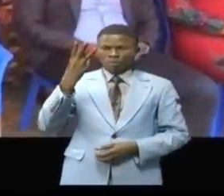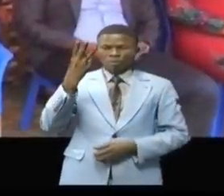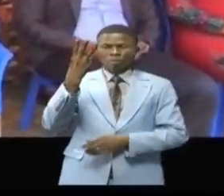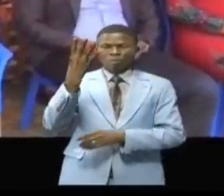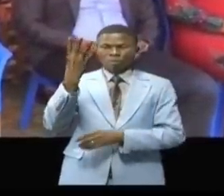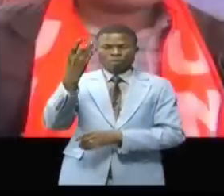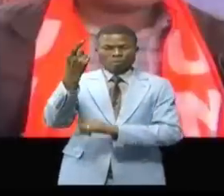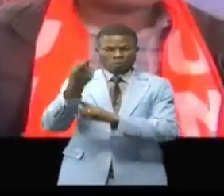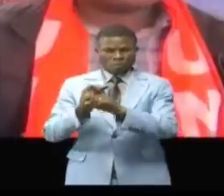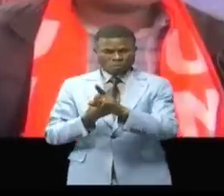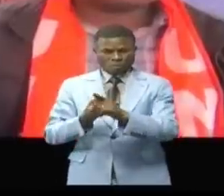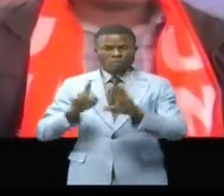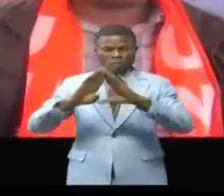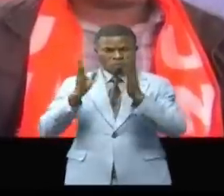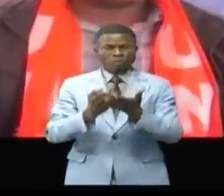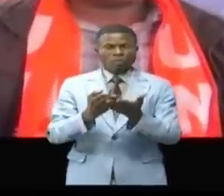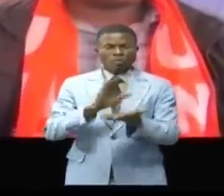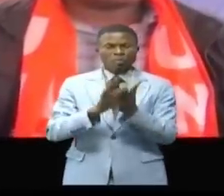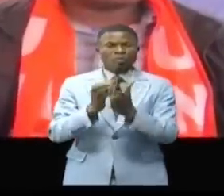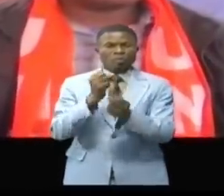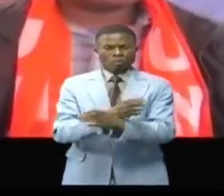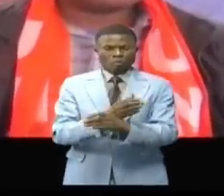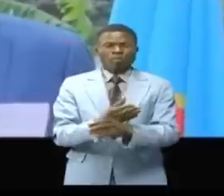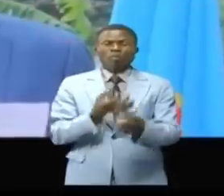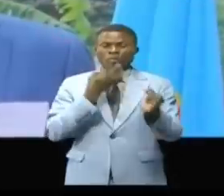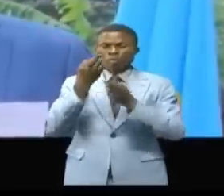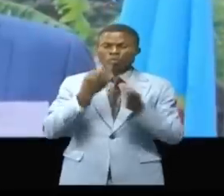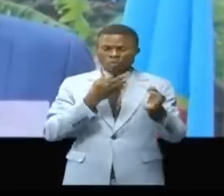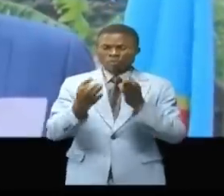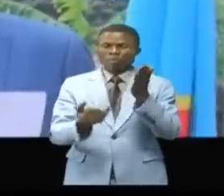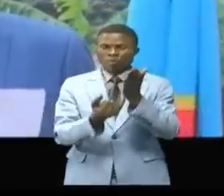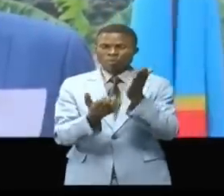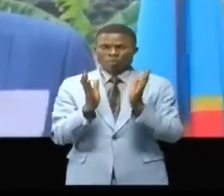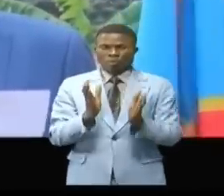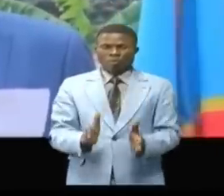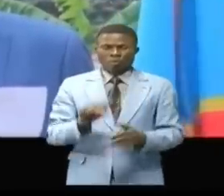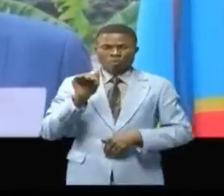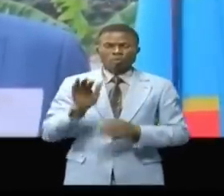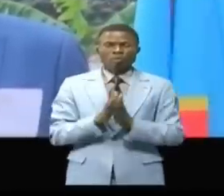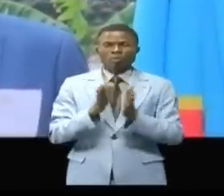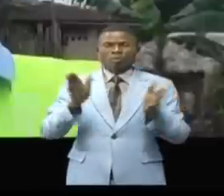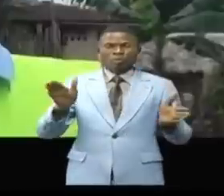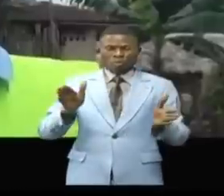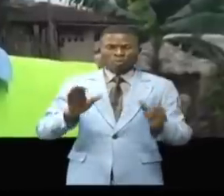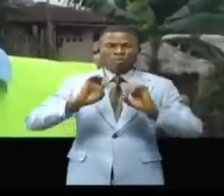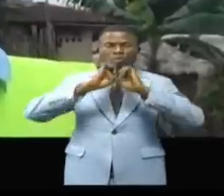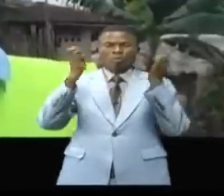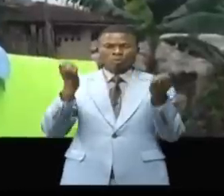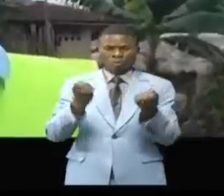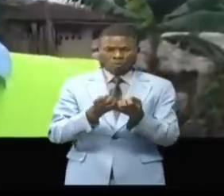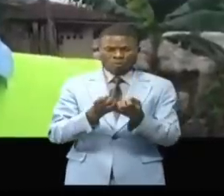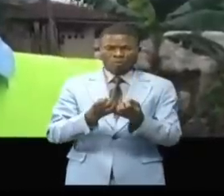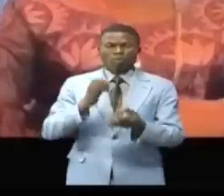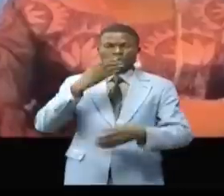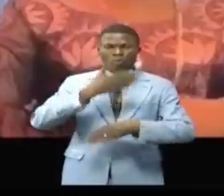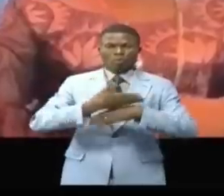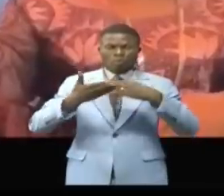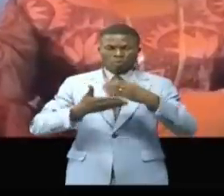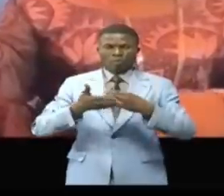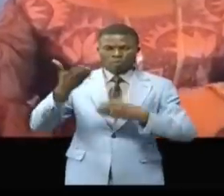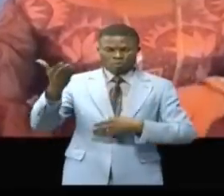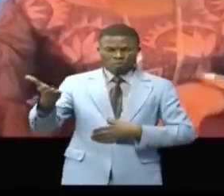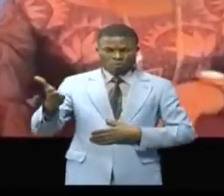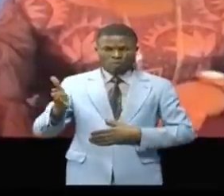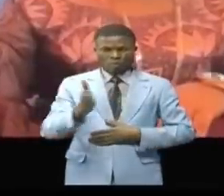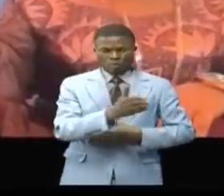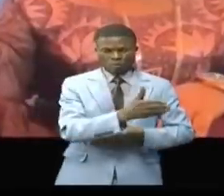tout sera prêt, a indiqué l'ingénieur Alain Mayola, directeur général de l'entreprise Alma Group Esral, qui a